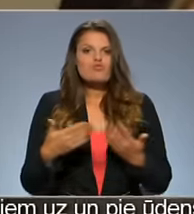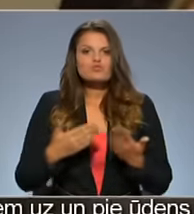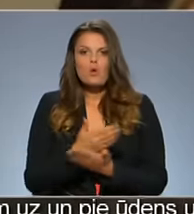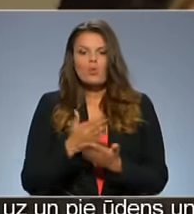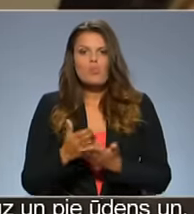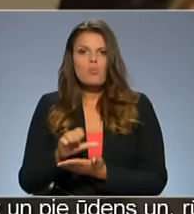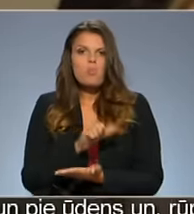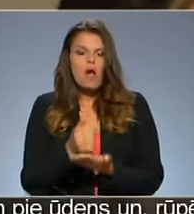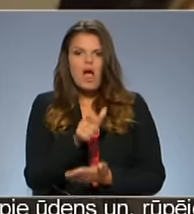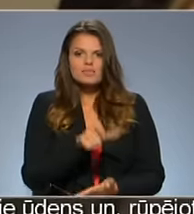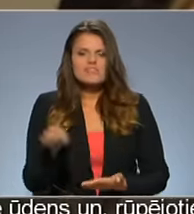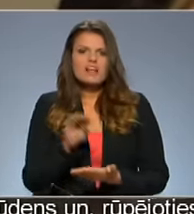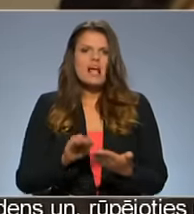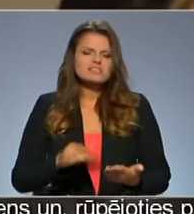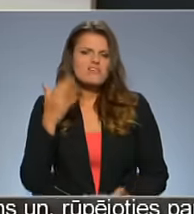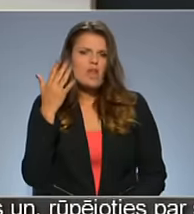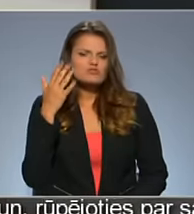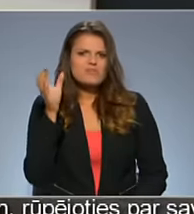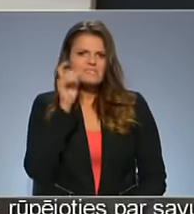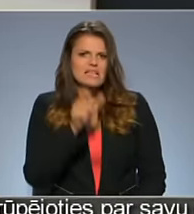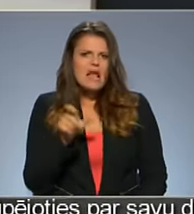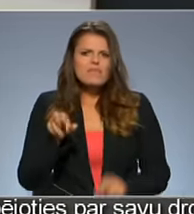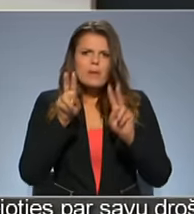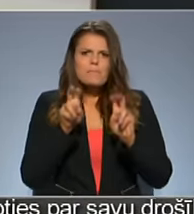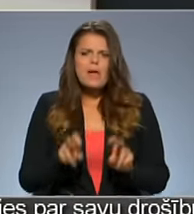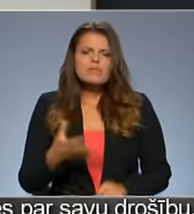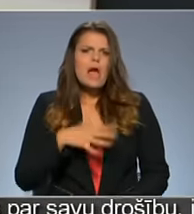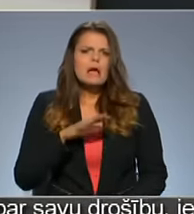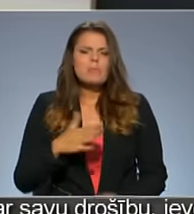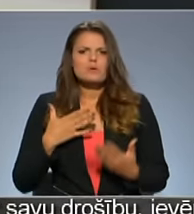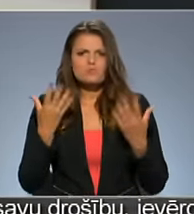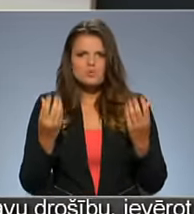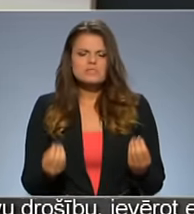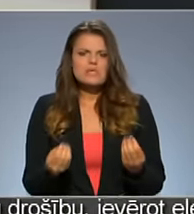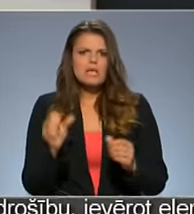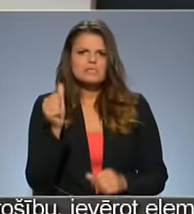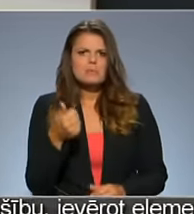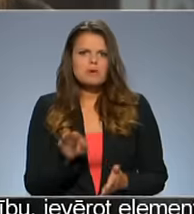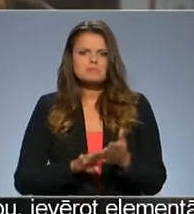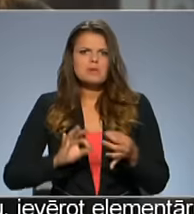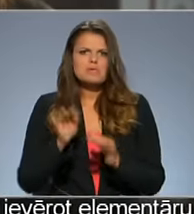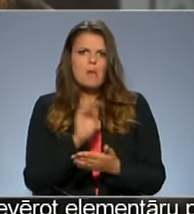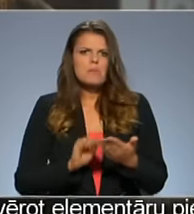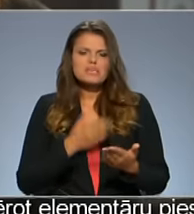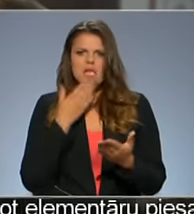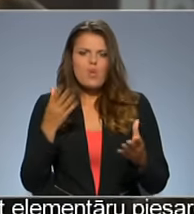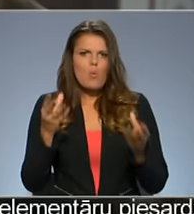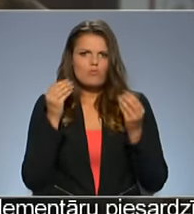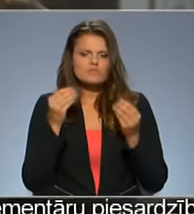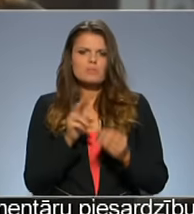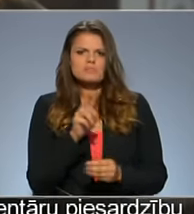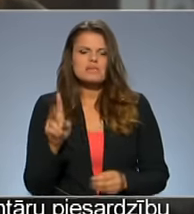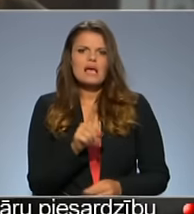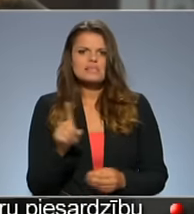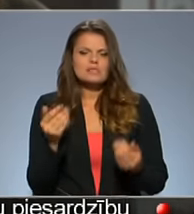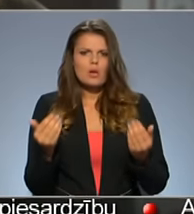mākslas pedagogi, rakstnieki, filozofi, zinātnieki pētīja, kāpēc mūsdienās nereti mākslas darbs bez apraksta vairs nav uztverams, kas ir laikmetīgums